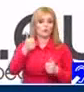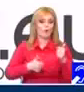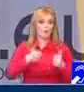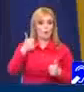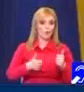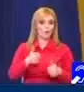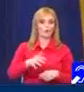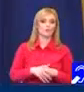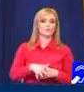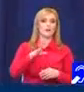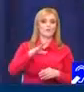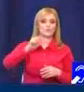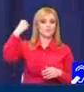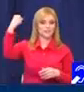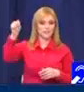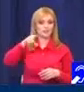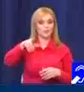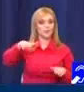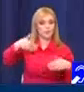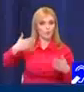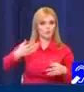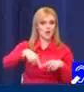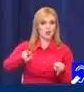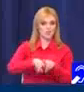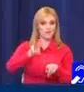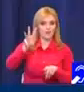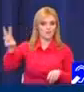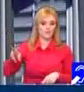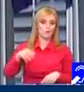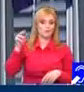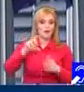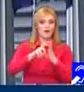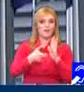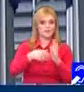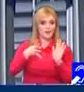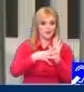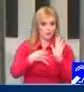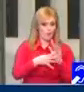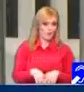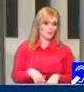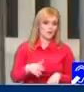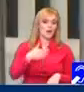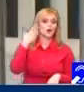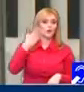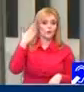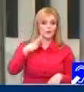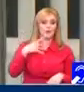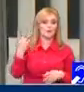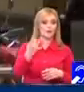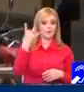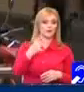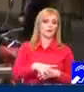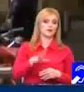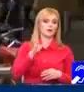fost un elev de clasa a 9-a din București. În prima jumătate a lui 2019, România va asigura pentru prima dată, în urma rotațiilor